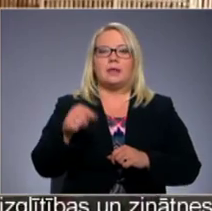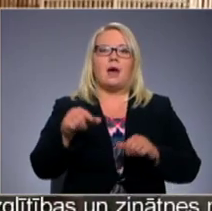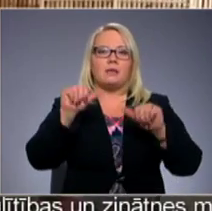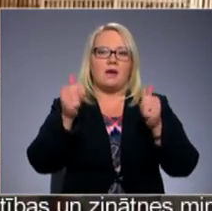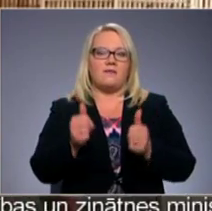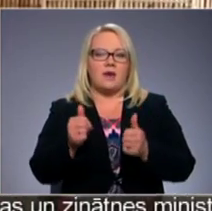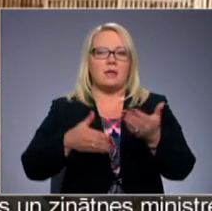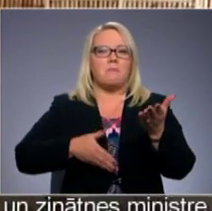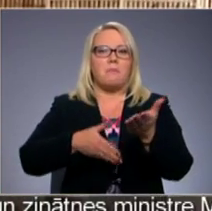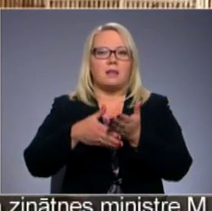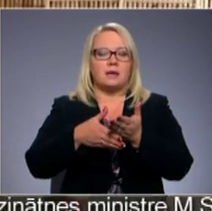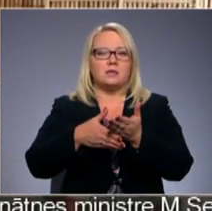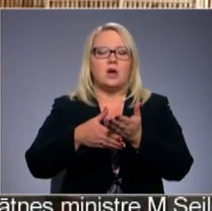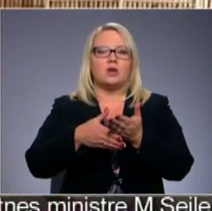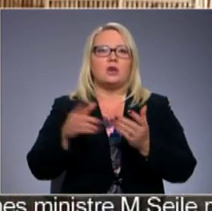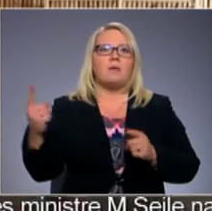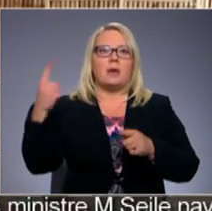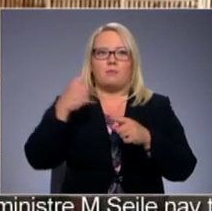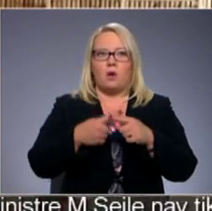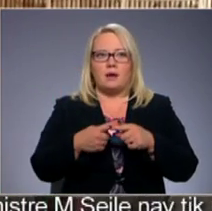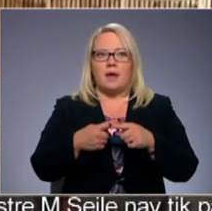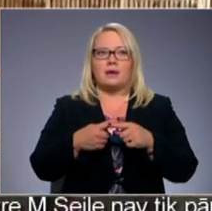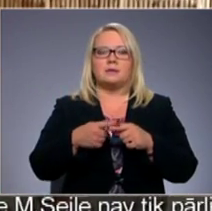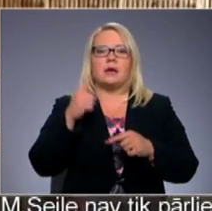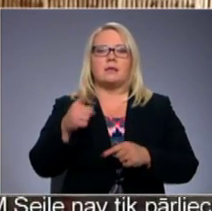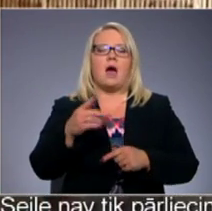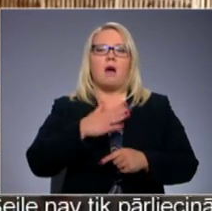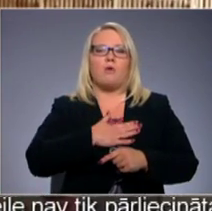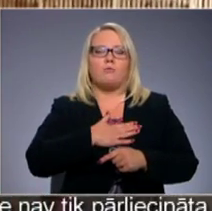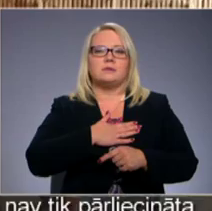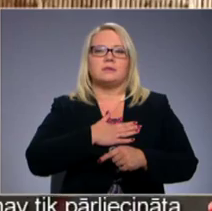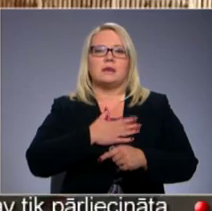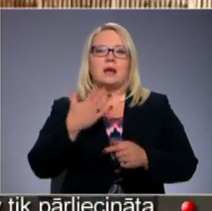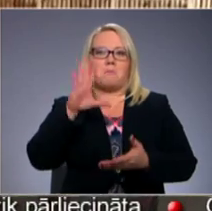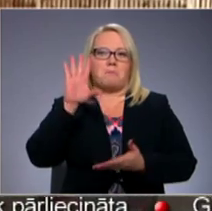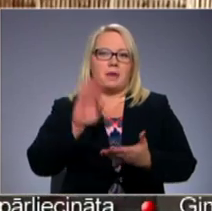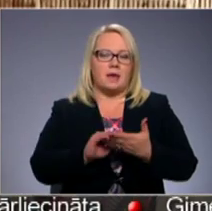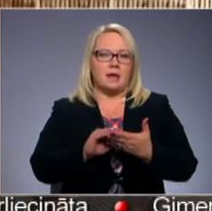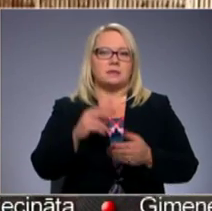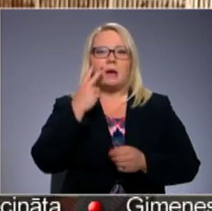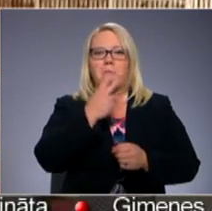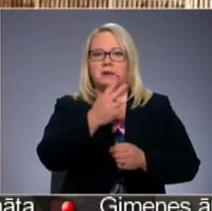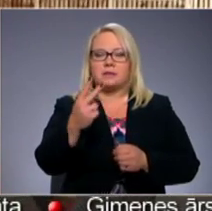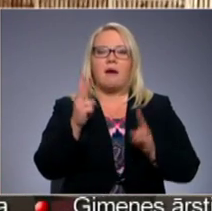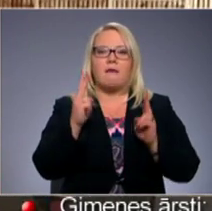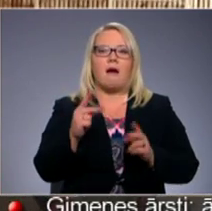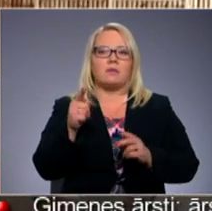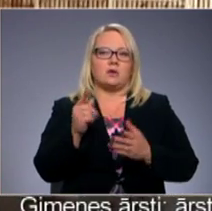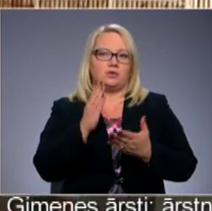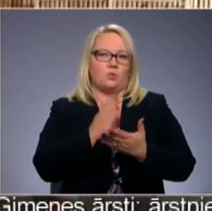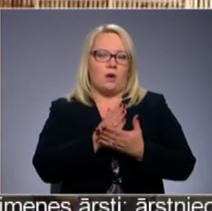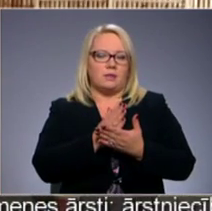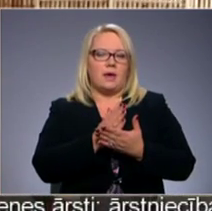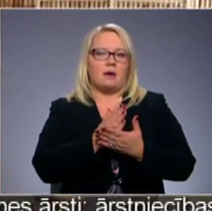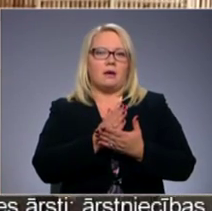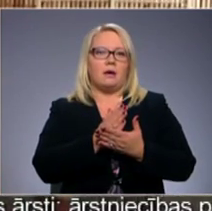veida palīdzēšana mums ir gan pirmo reizi. Tā mums tāda savveida pieredze, paskatīties, kā tas notiek. Un